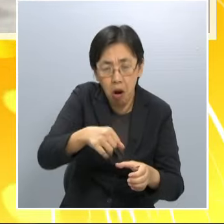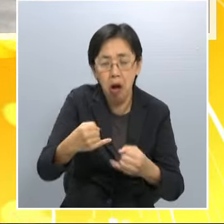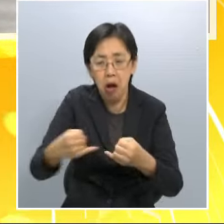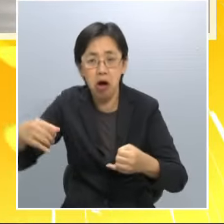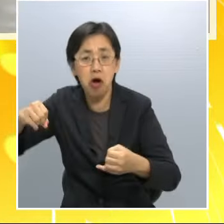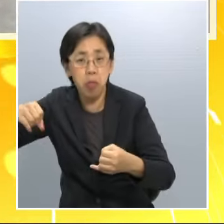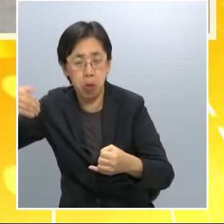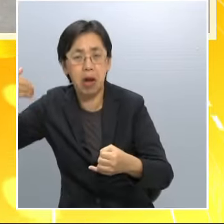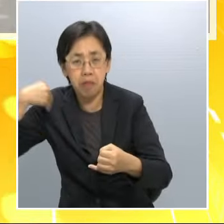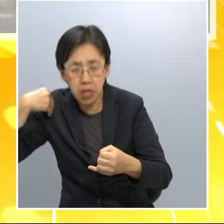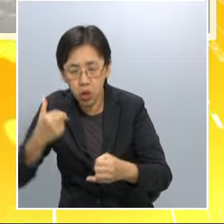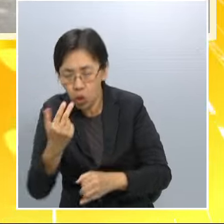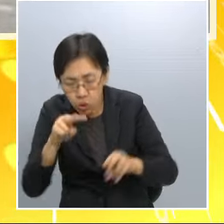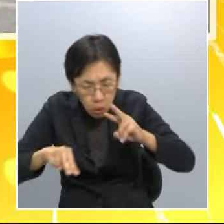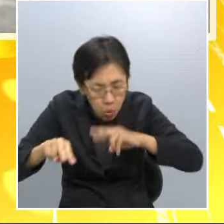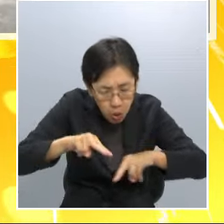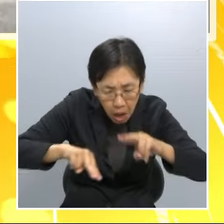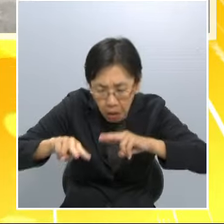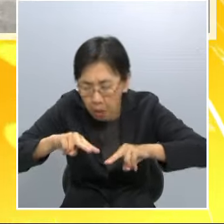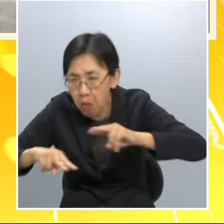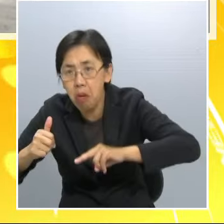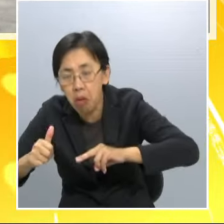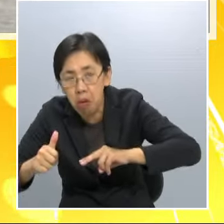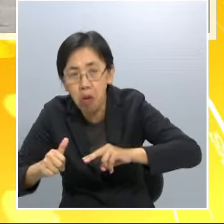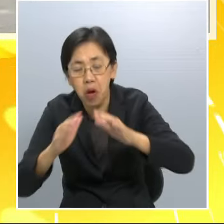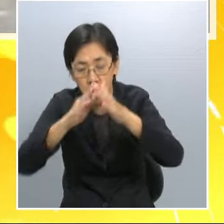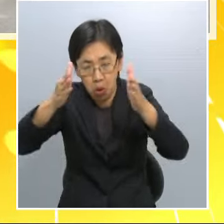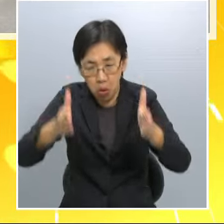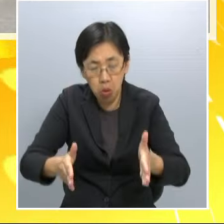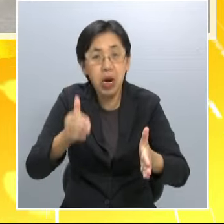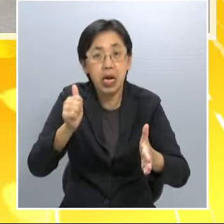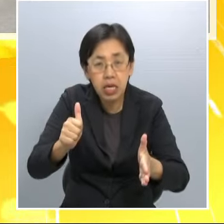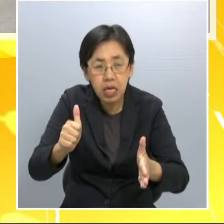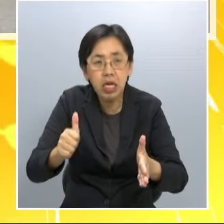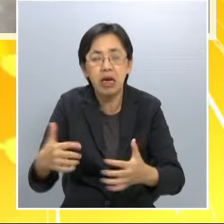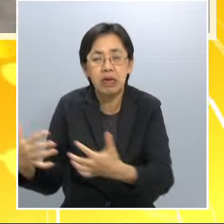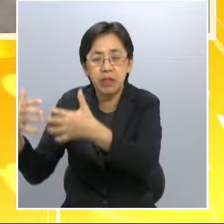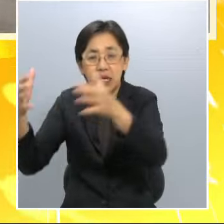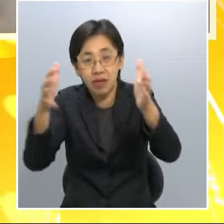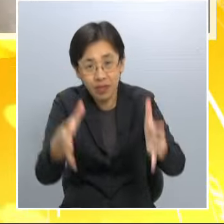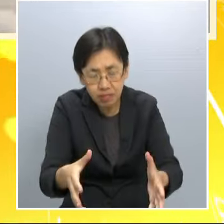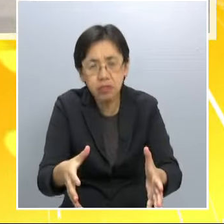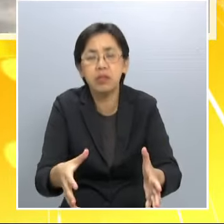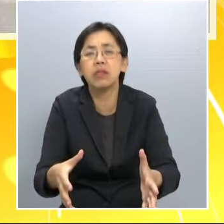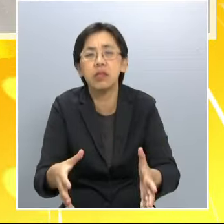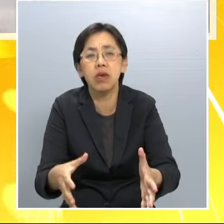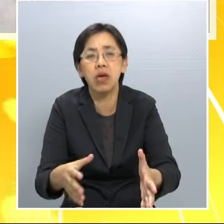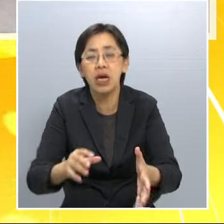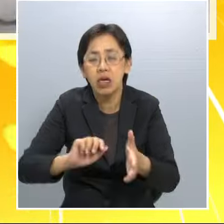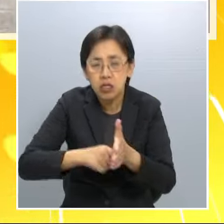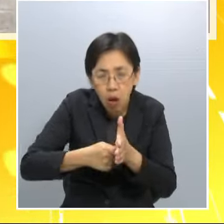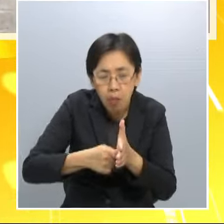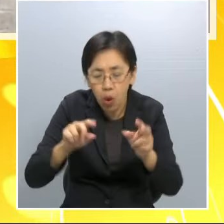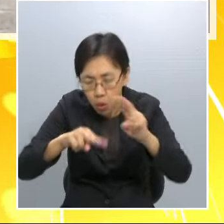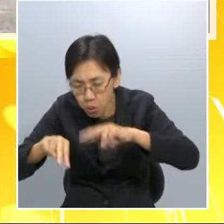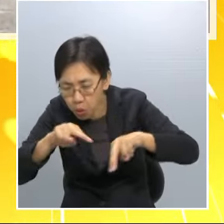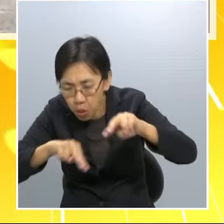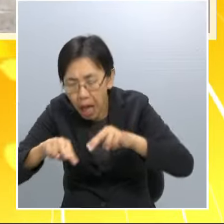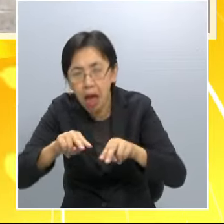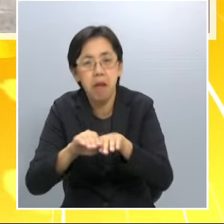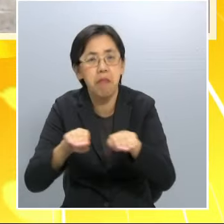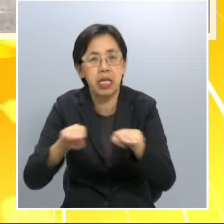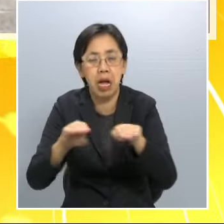ะต้องใส่ใจดูแลตั้งแต่การเลือกใช้การติดตั้งและที่สำคัญการซ่อมบำรุงให้ได้มาตรฐ